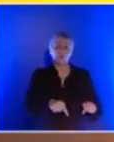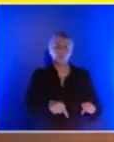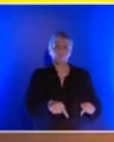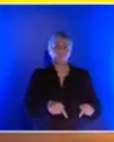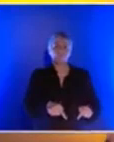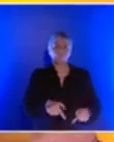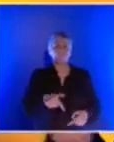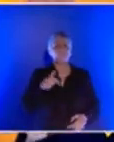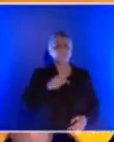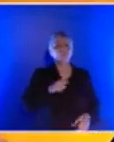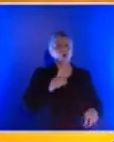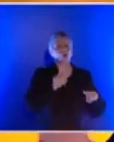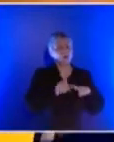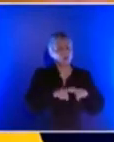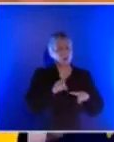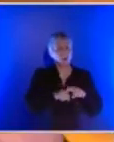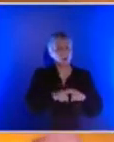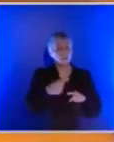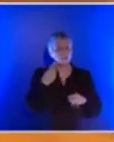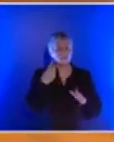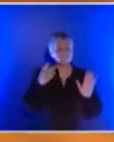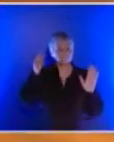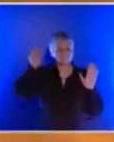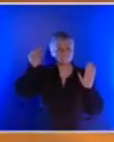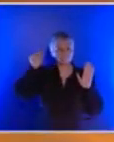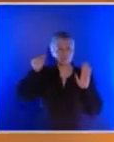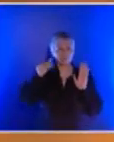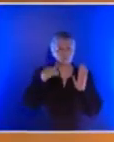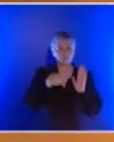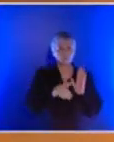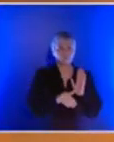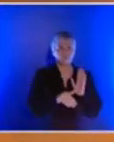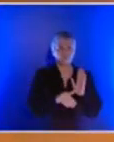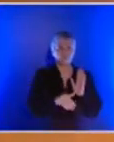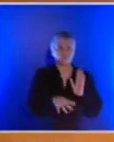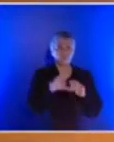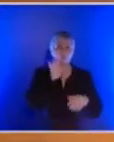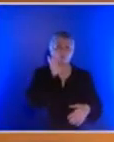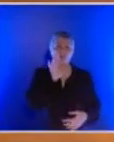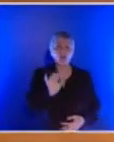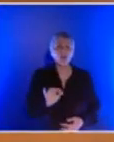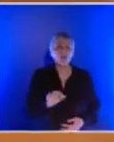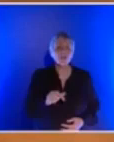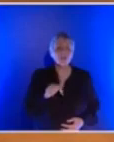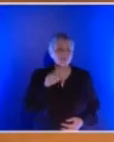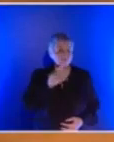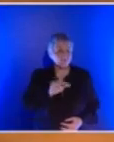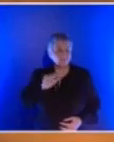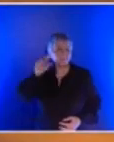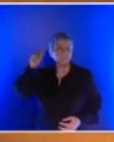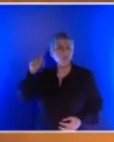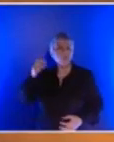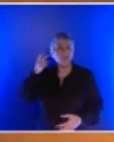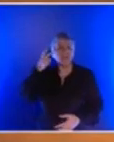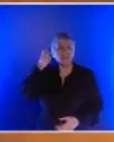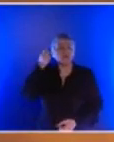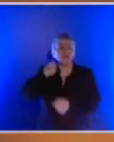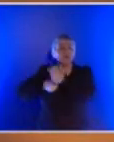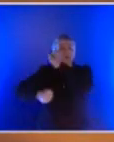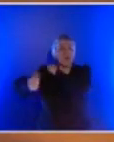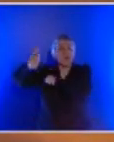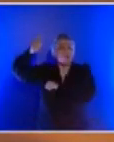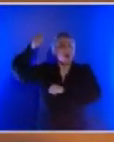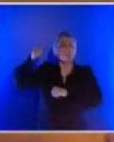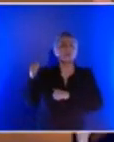οικονομικά. Οι μισθοί, τα εισοδήματα, η οικονομία είναι σε ένα επίπεδο που ήταν 20 χρόνια πριν. Η Ελλάδα έχει ένα μεγάλο